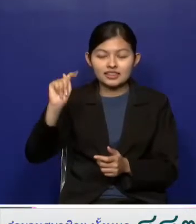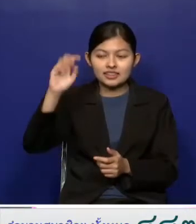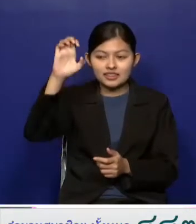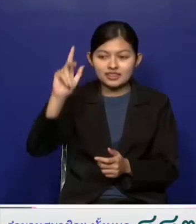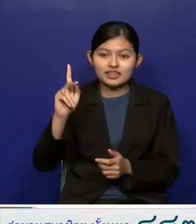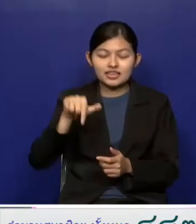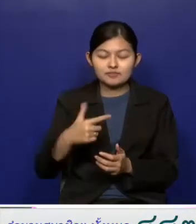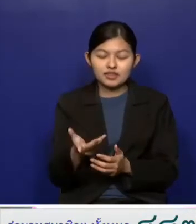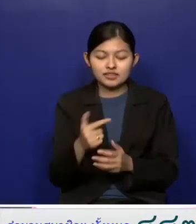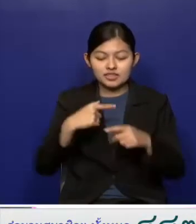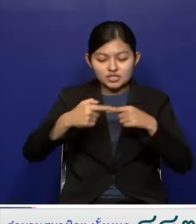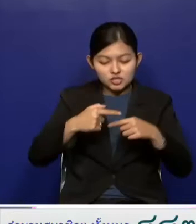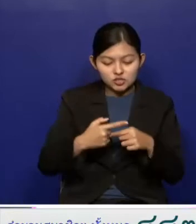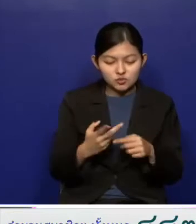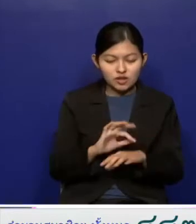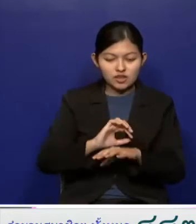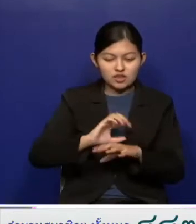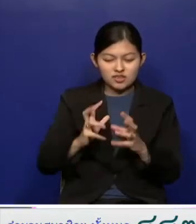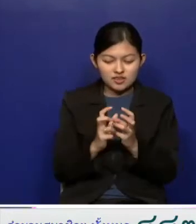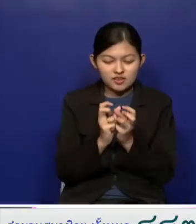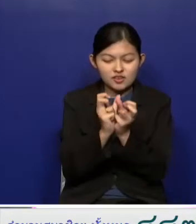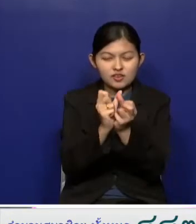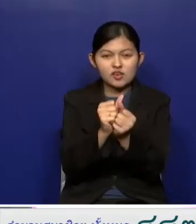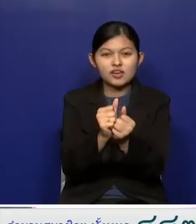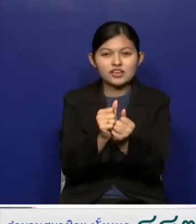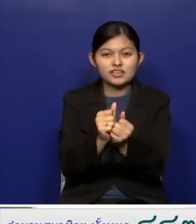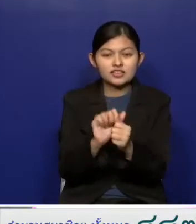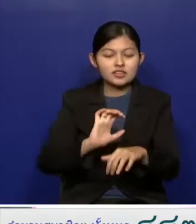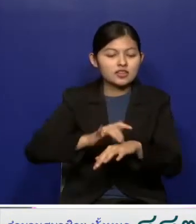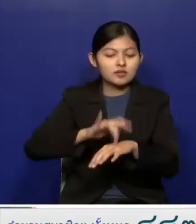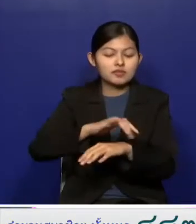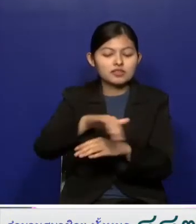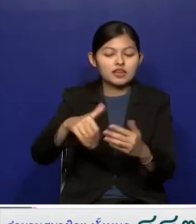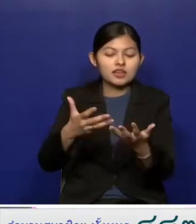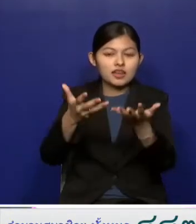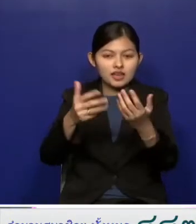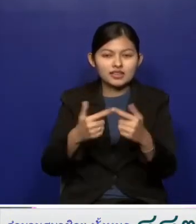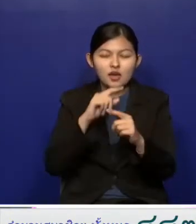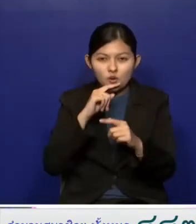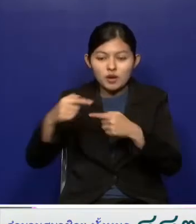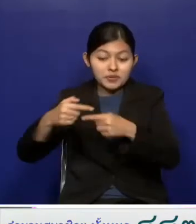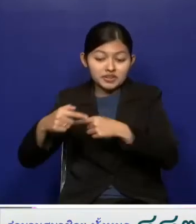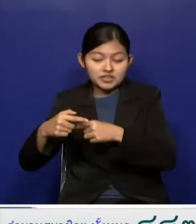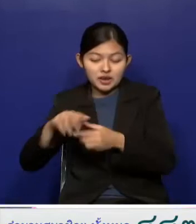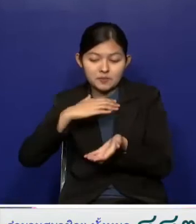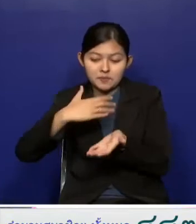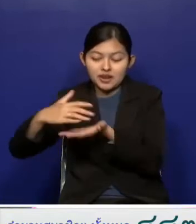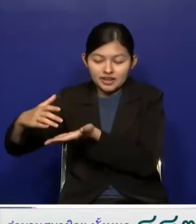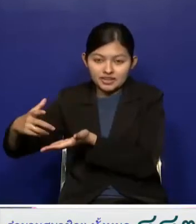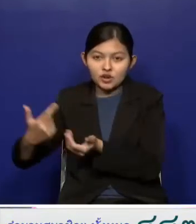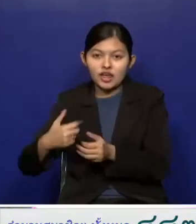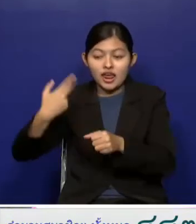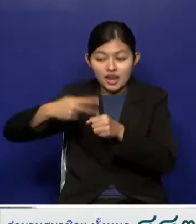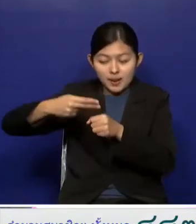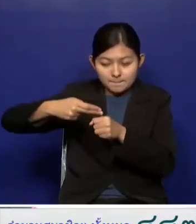พจะย่อยสลายได้ในสภาวะปกติแตกต่างจากพลาสติกที่ผลิตจากการกลั่นน้ำมันปิ